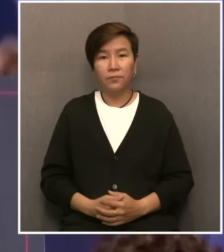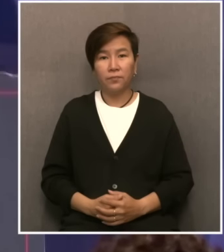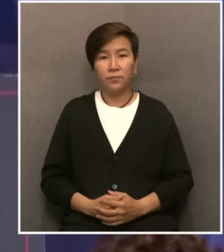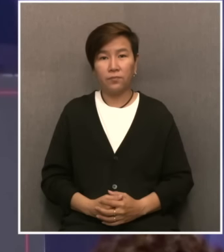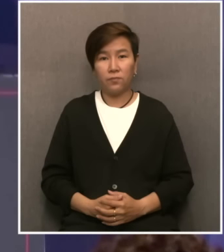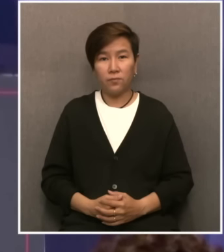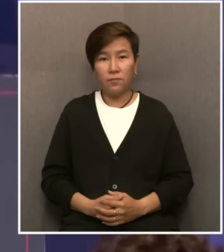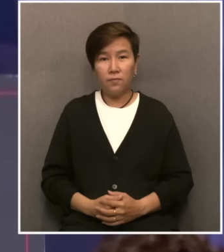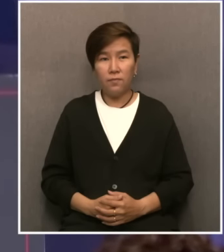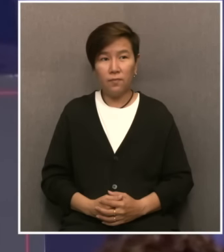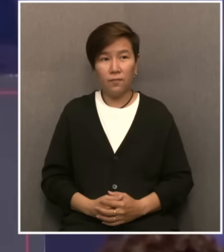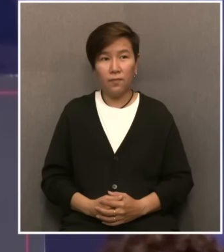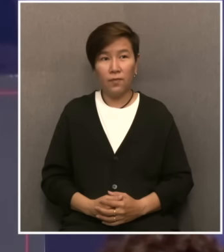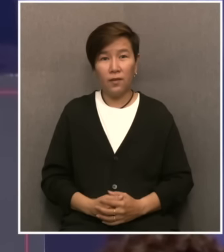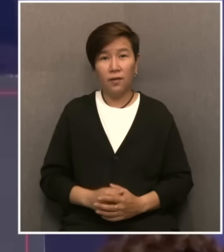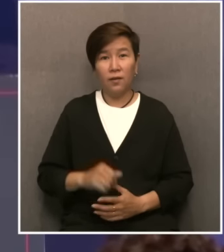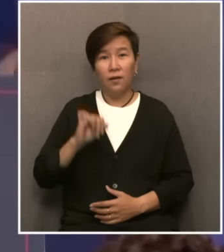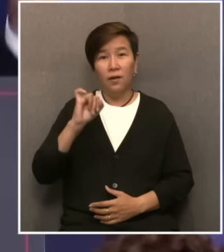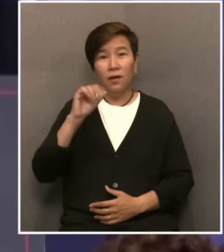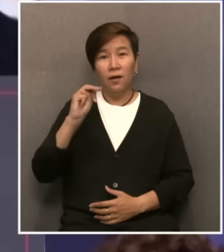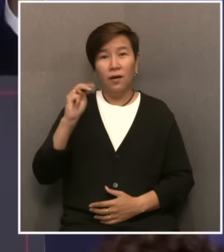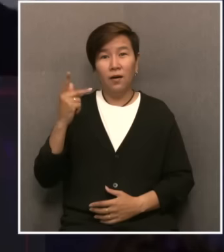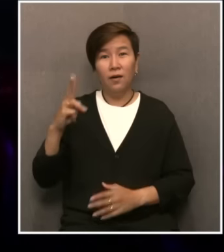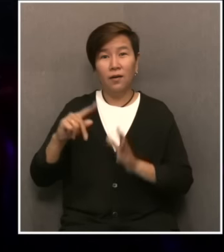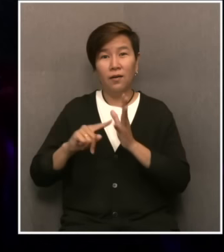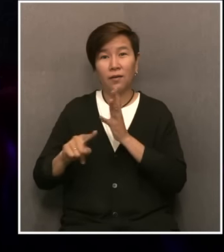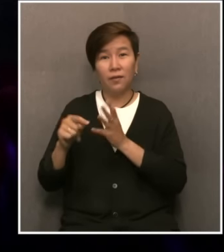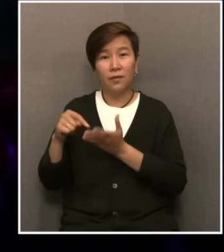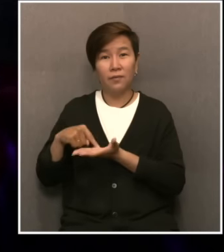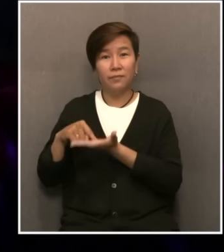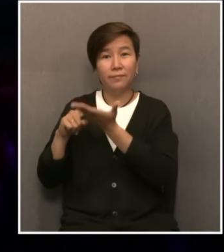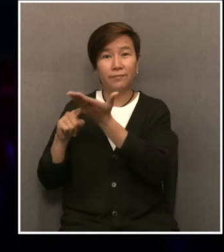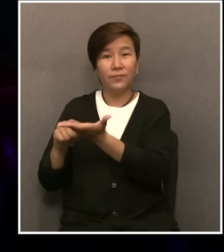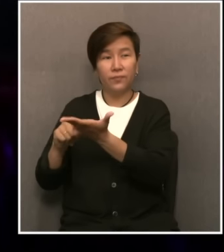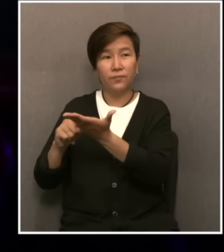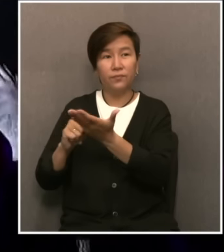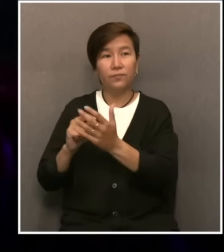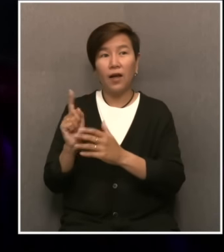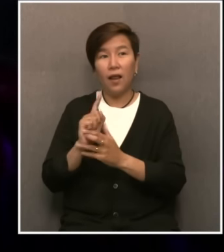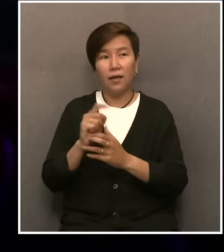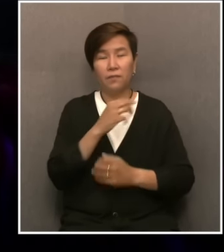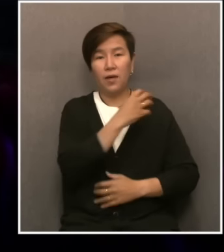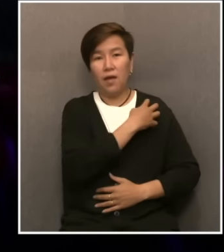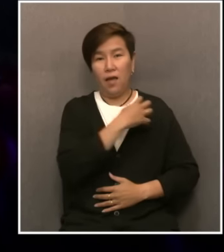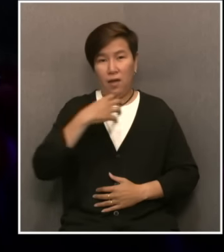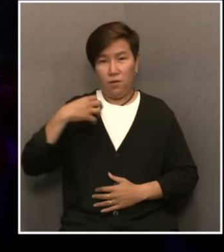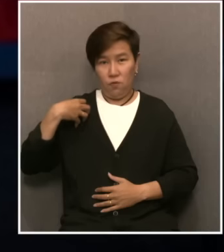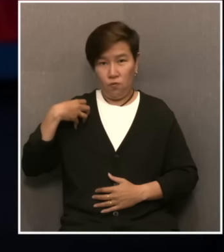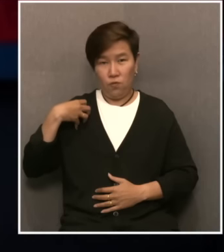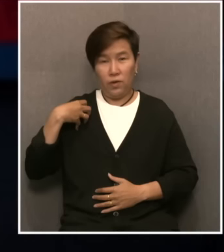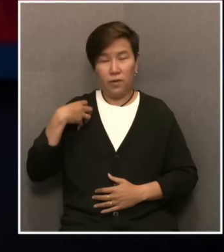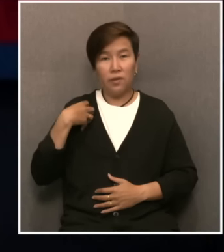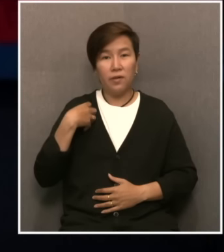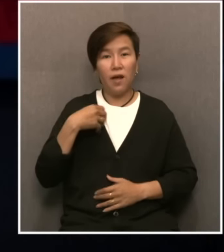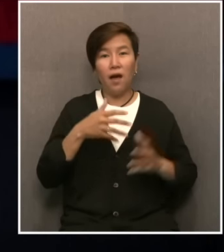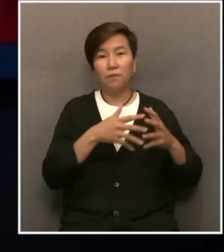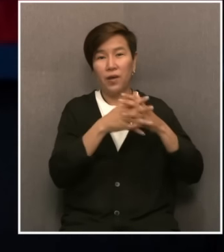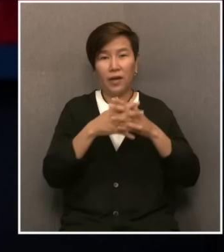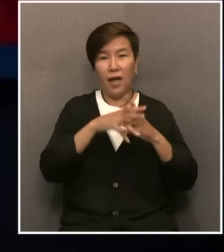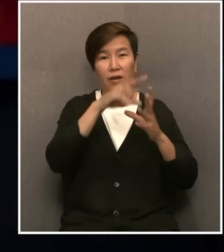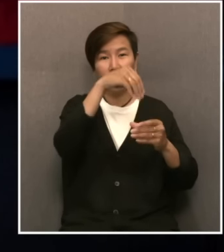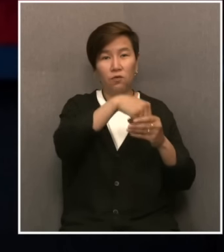ำหรับไมค์ฮักคาบีนะคะที่ทรัมป์เสนอให้เป็นทูตสหรัฐประจำอิสราเอลในรัฐบาลชุดใหม่ของเขาเป็นอดีตผู้